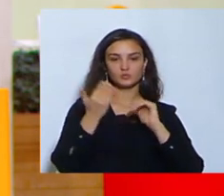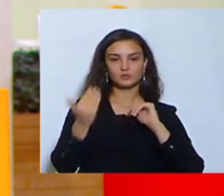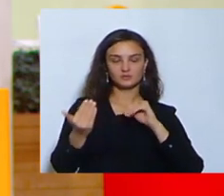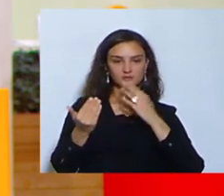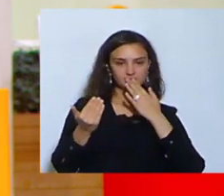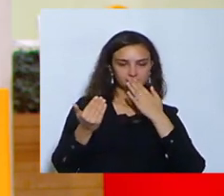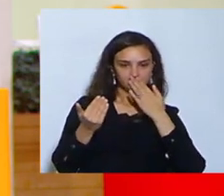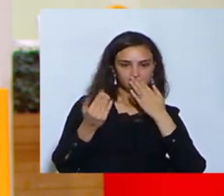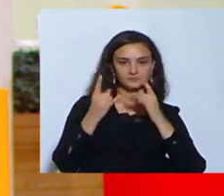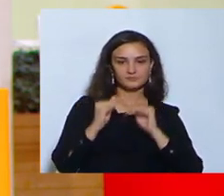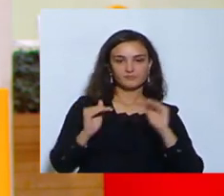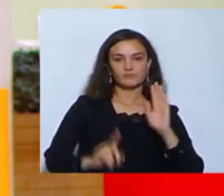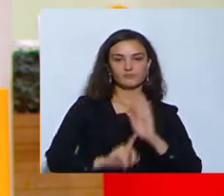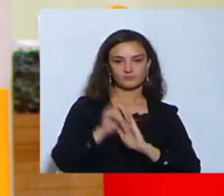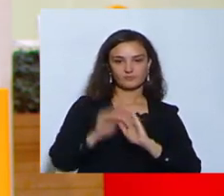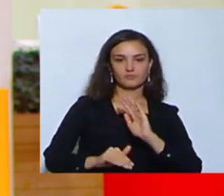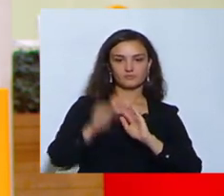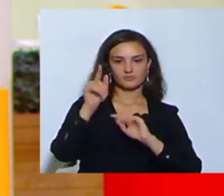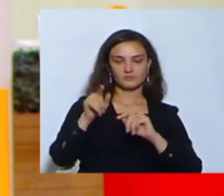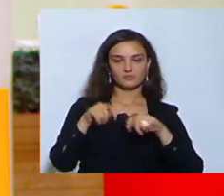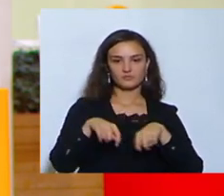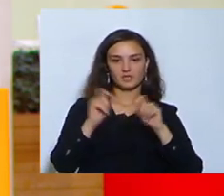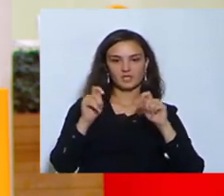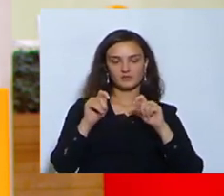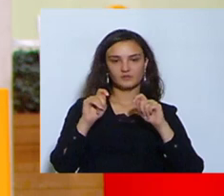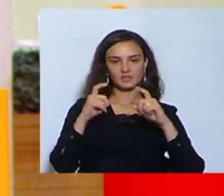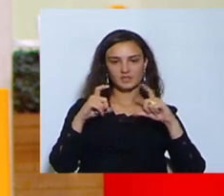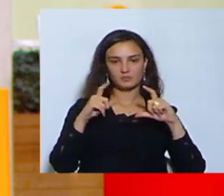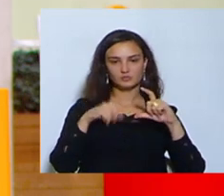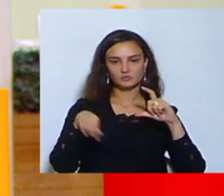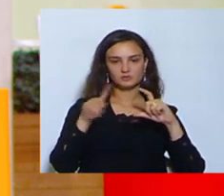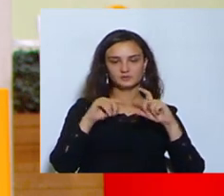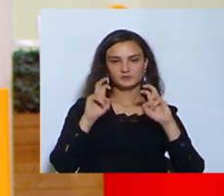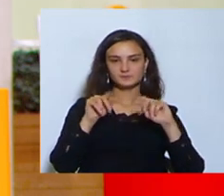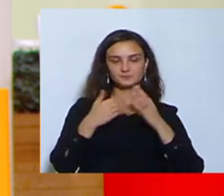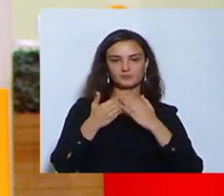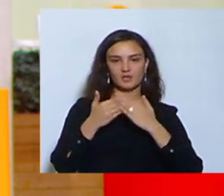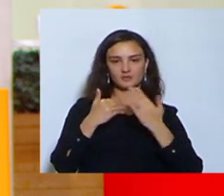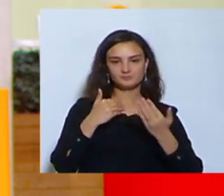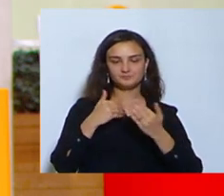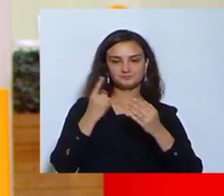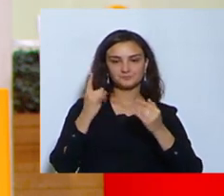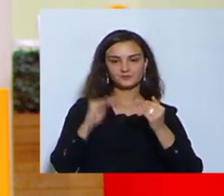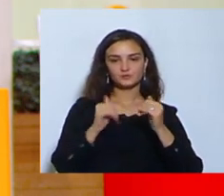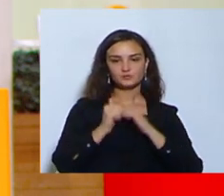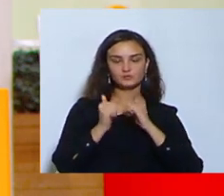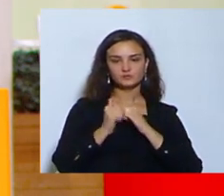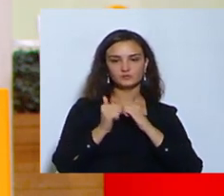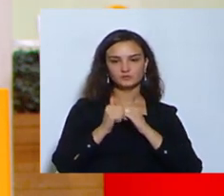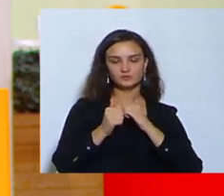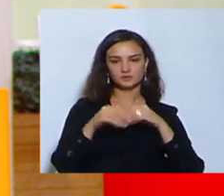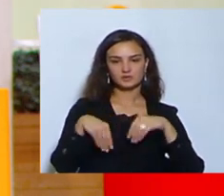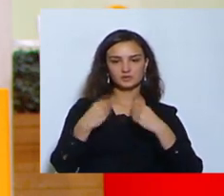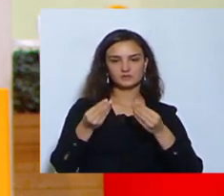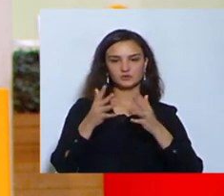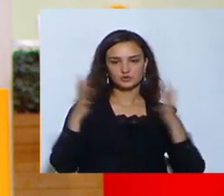თქვენ ბავშვობიდანვე დაარღვიეთ თეფშის პრინციპი, რაც იმას ნიშნავს, რომ მაგალითად ბავშვს ყოველთვის